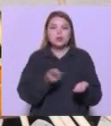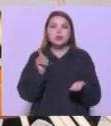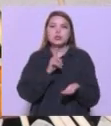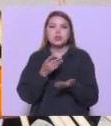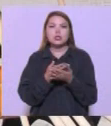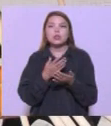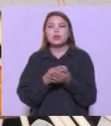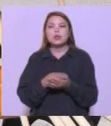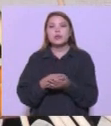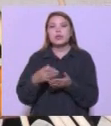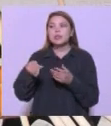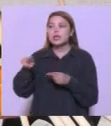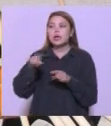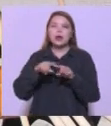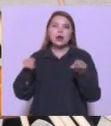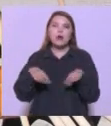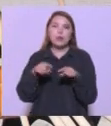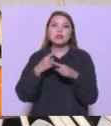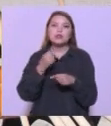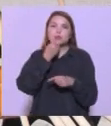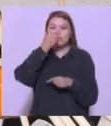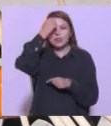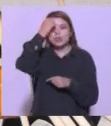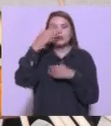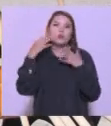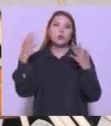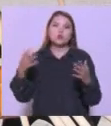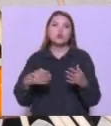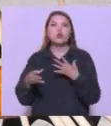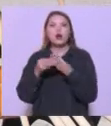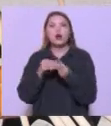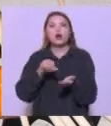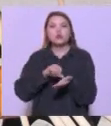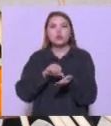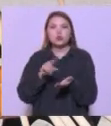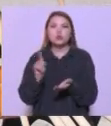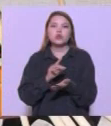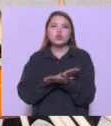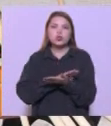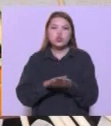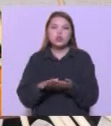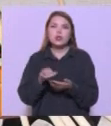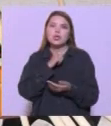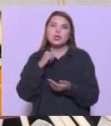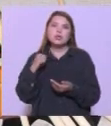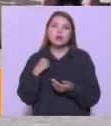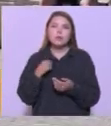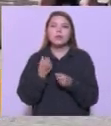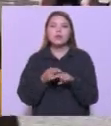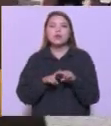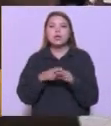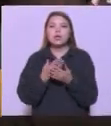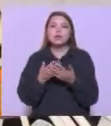XOR компаниясы рахмет осындай сенбілік ұйымдастырып жатқанына. Мен Run Club беговой клубта қалада сода